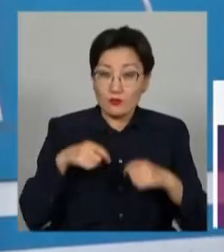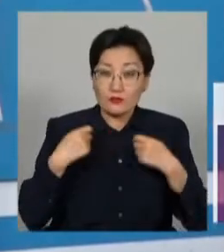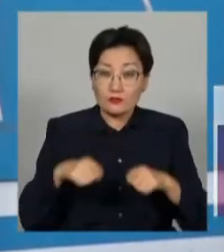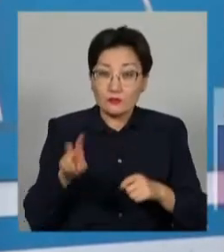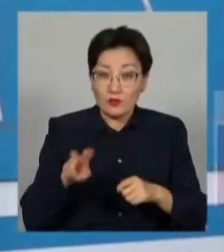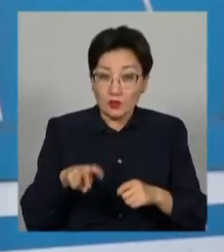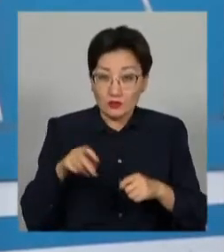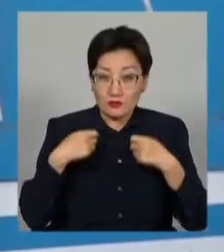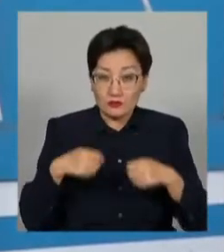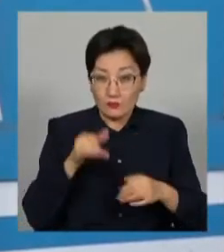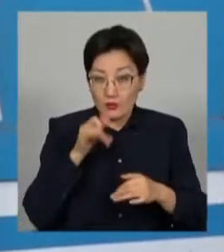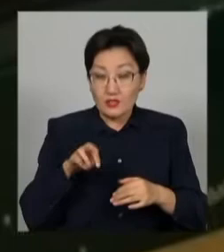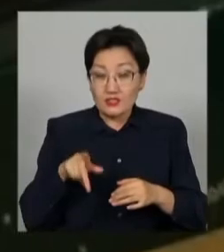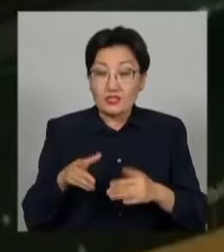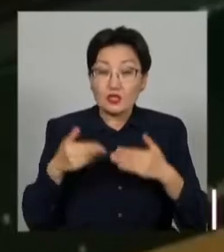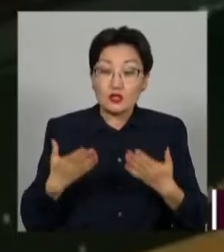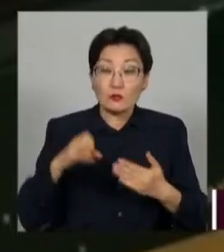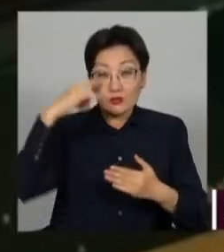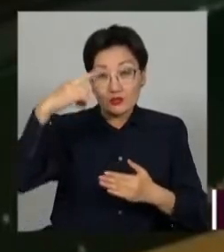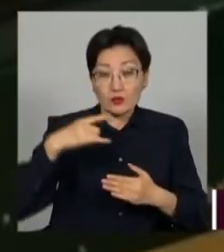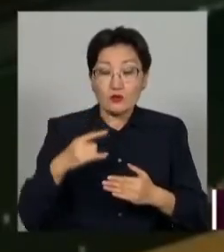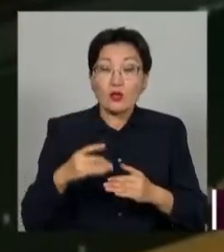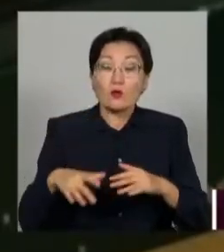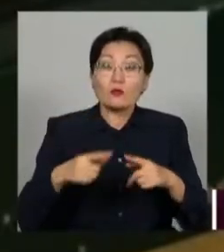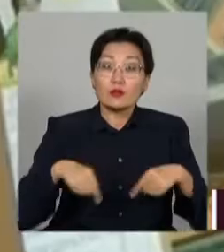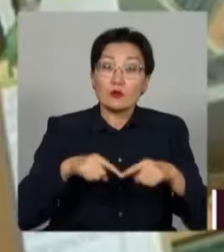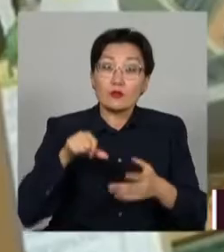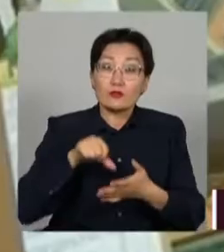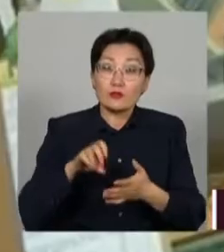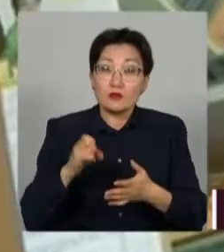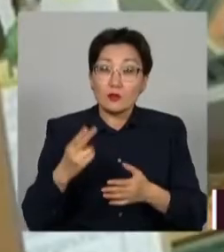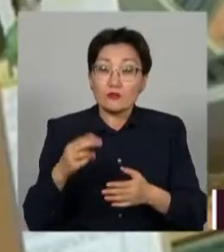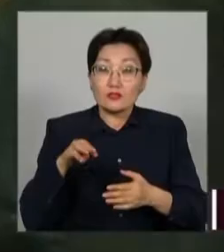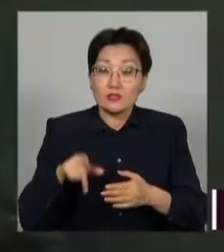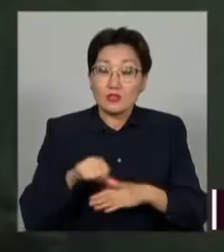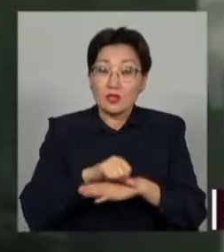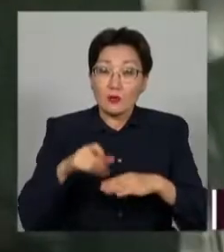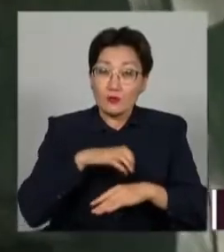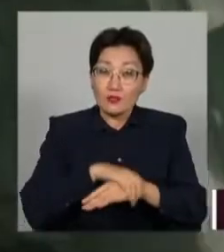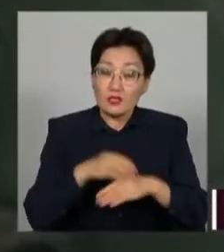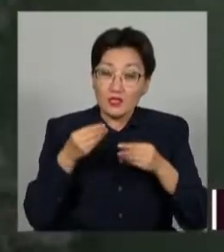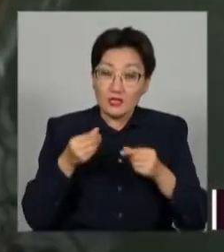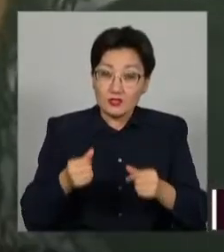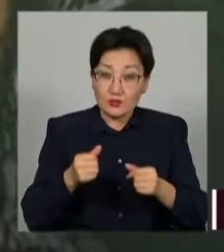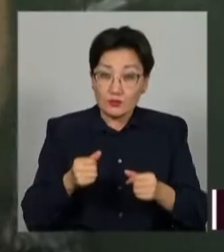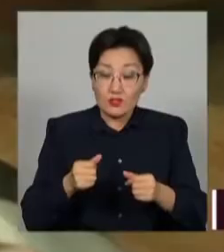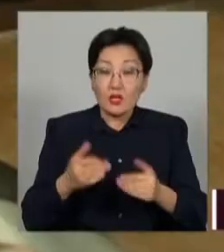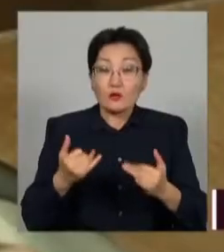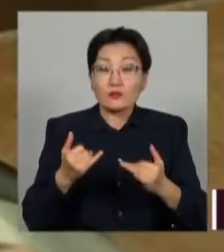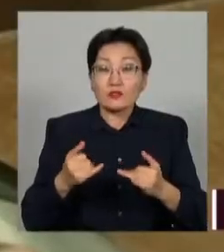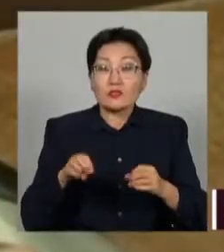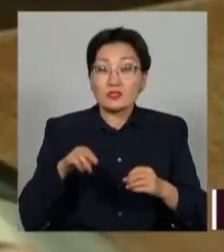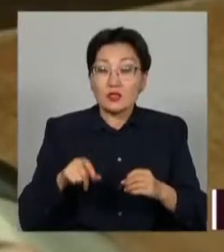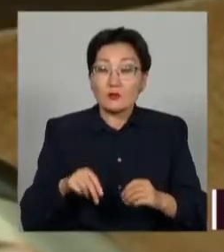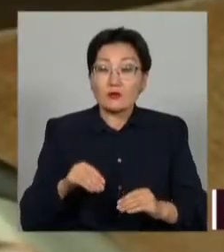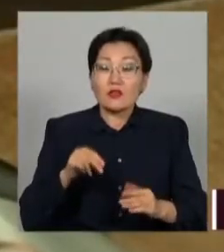доғарды. Теңге жоқ дейді. Қазақстан қор биржасының өкілдері ұлттық валютаға сыртқы факторлар әсер етіп отырғандықтан, ендігіде теңге